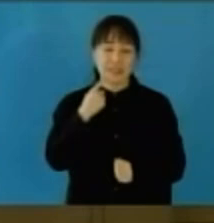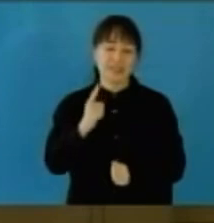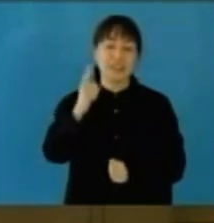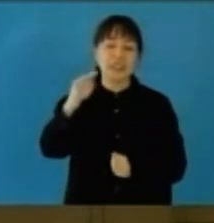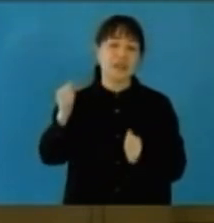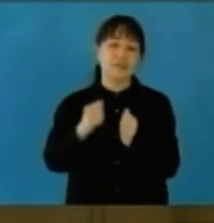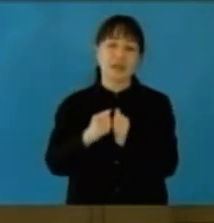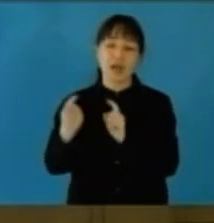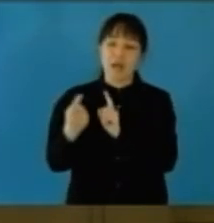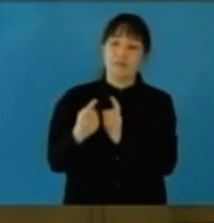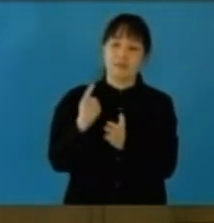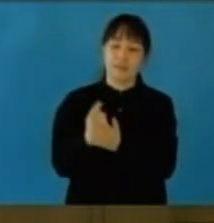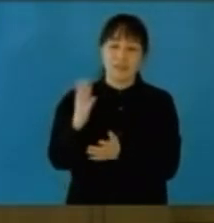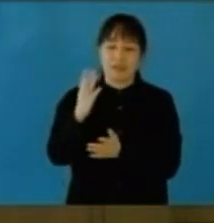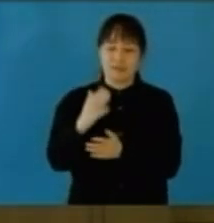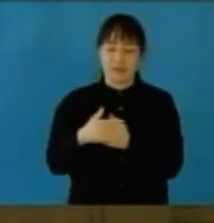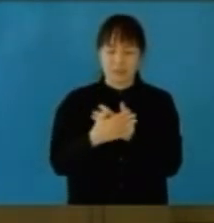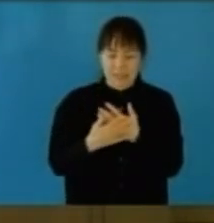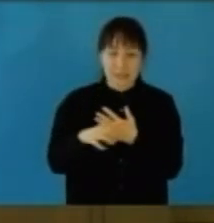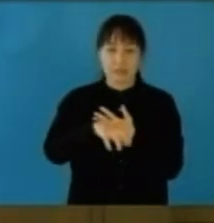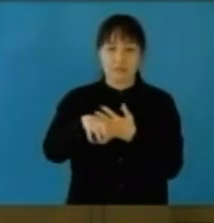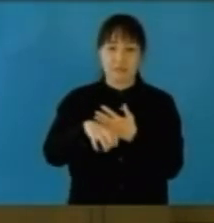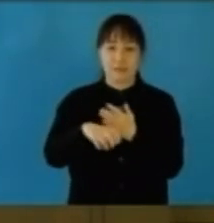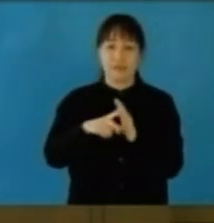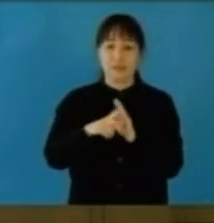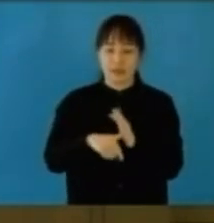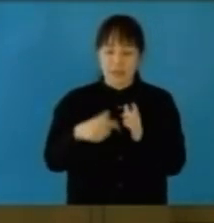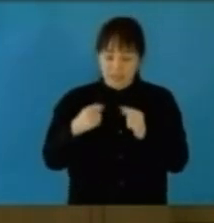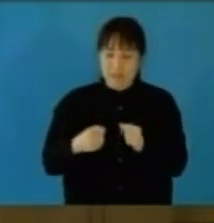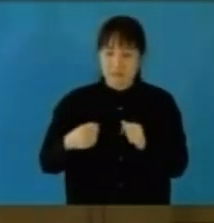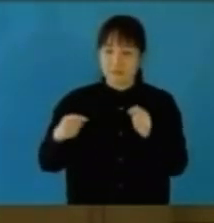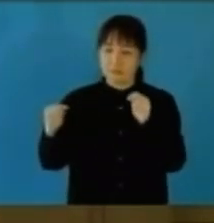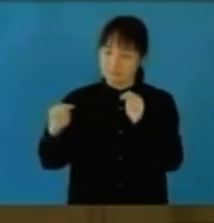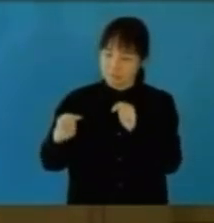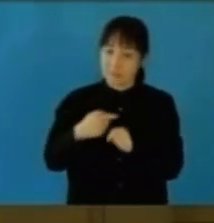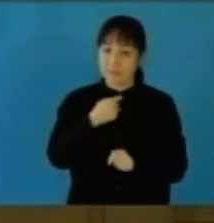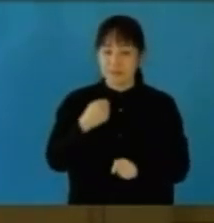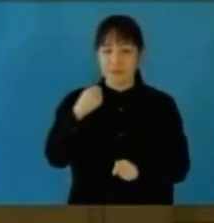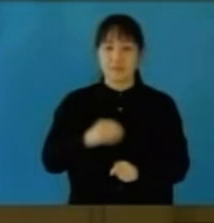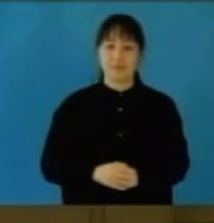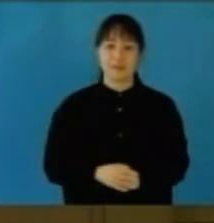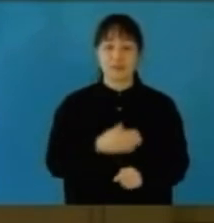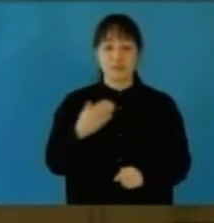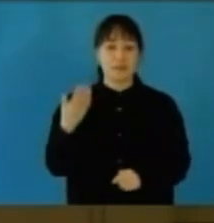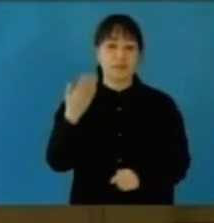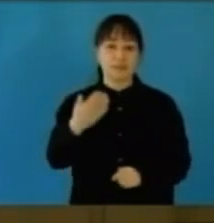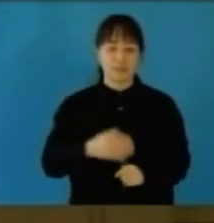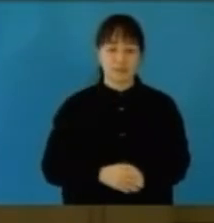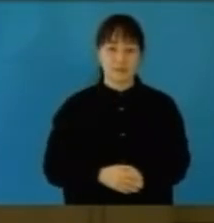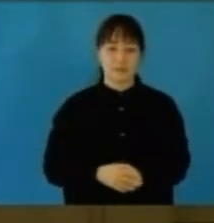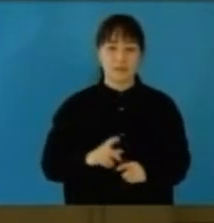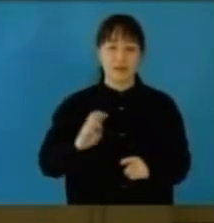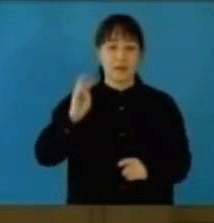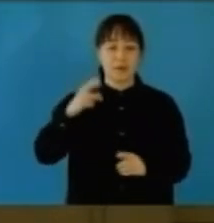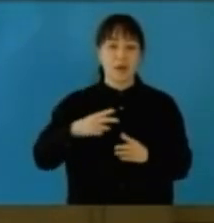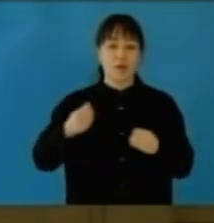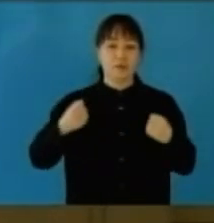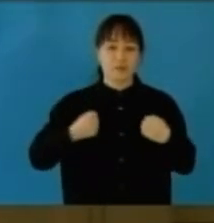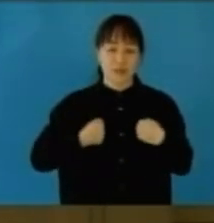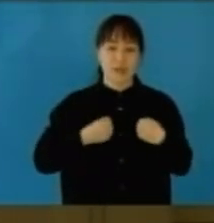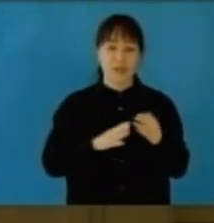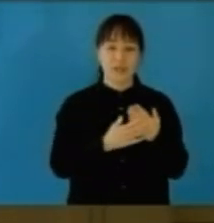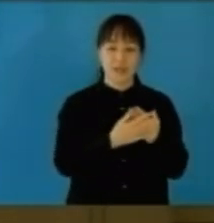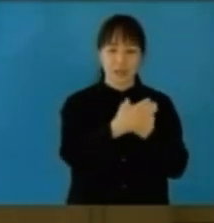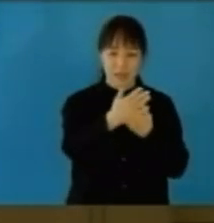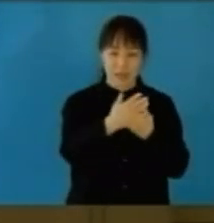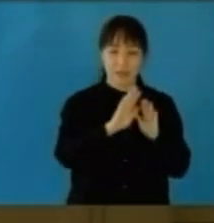なくて、もう大事な局面ですから、そのことをですね、強く要望して、次の質問であります。鹿児島国体、鹿児島大会の開会式、閉会式について端